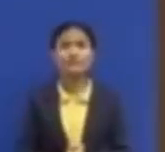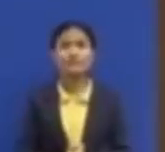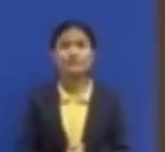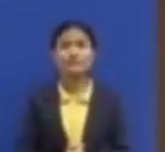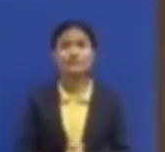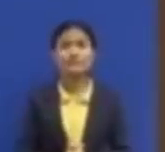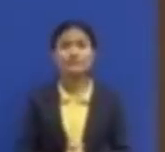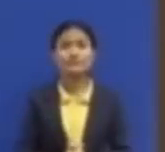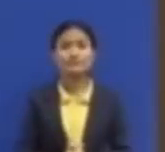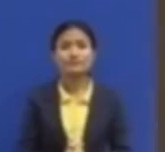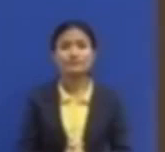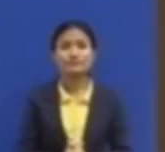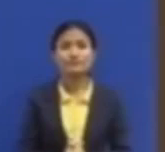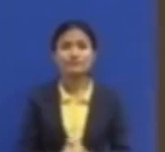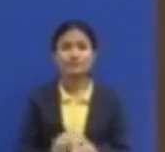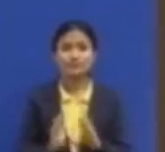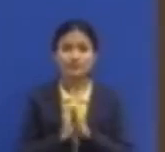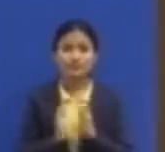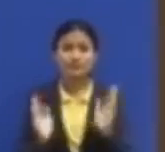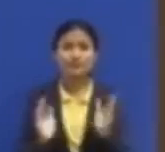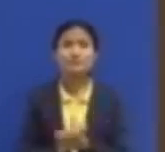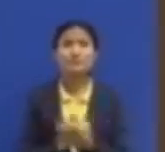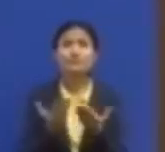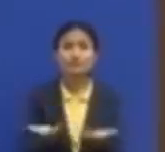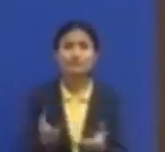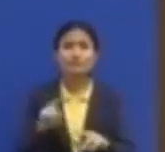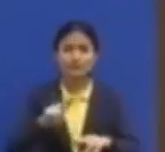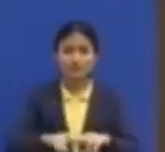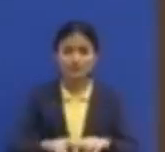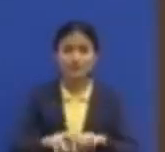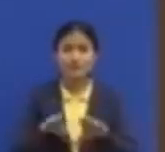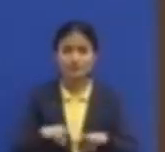ขอบคุณครับขอเชิญนั่งพักผ่อนครับ